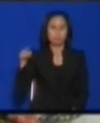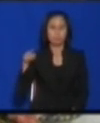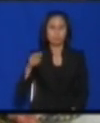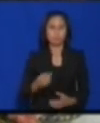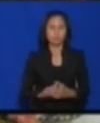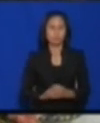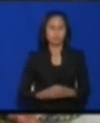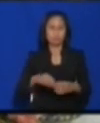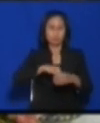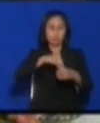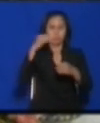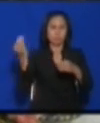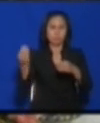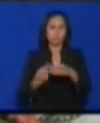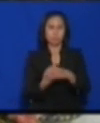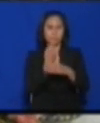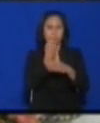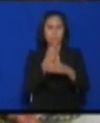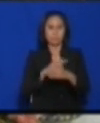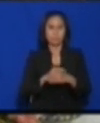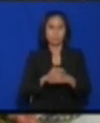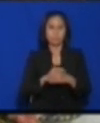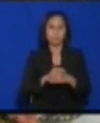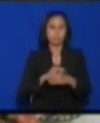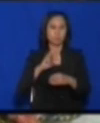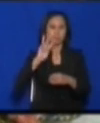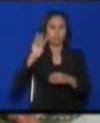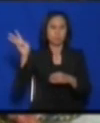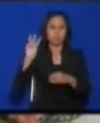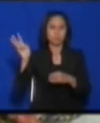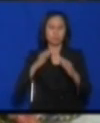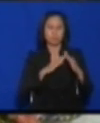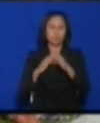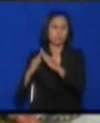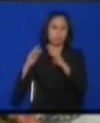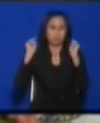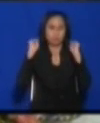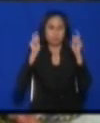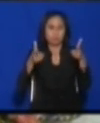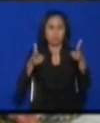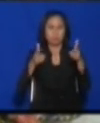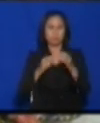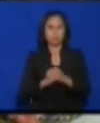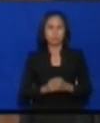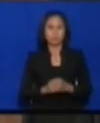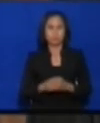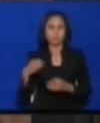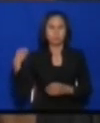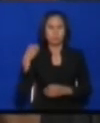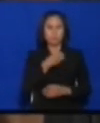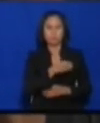calon walikota dan wakil walikota Tegal j&t di seluruh pendukungnya yang hadir disini